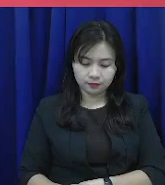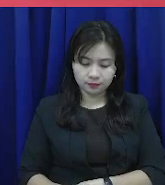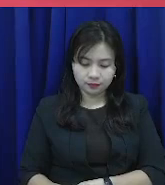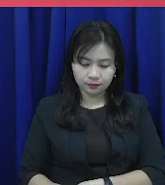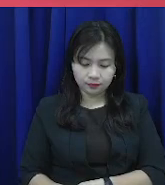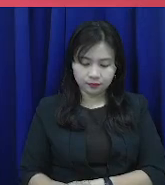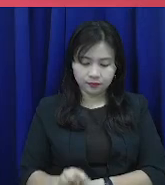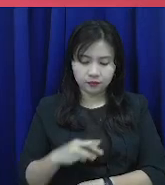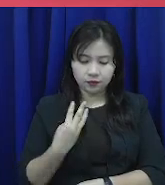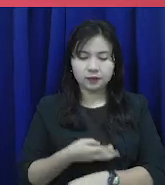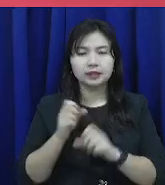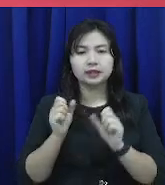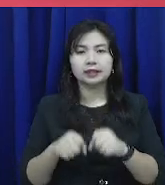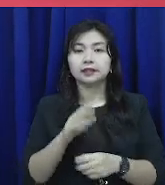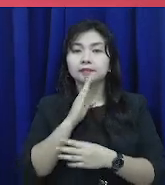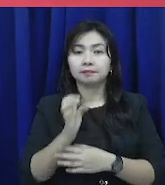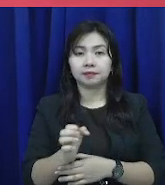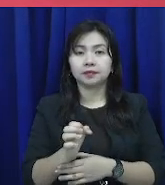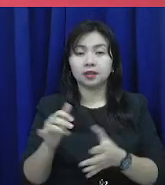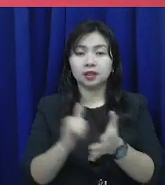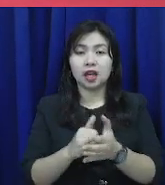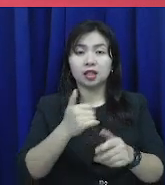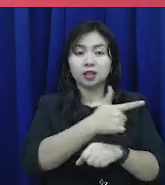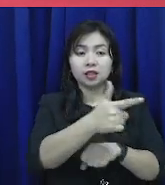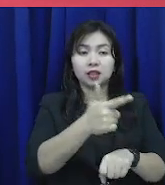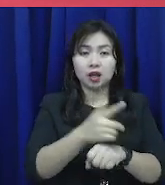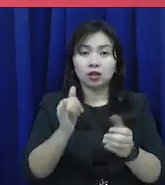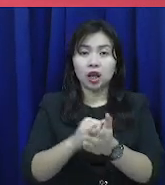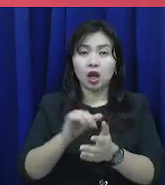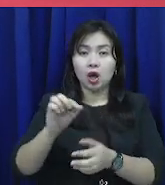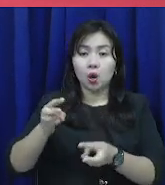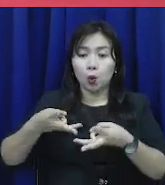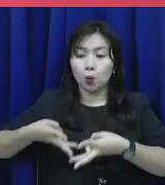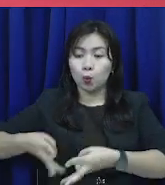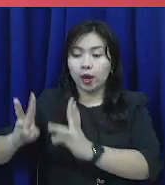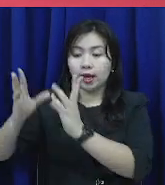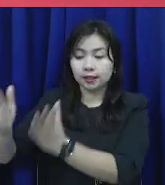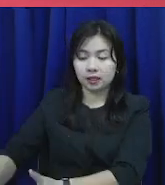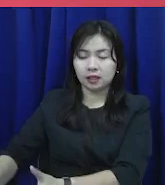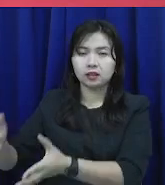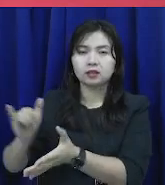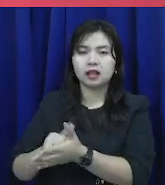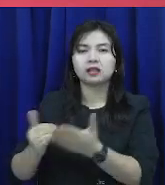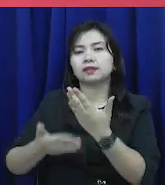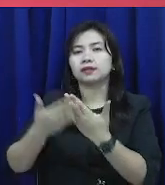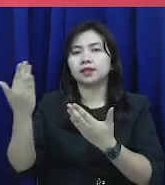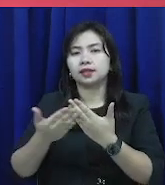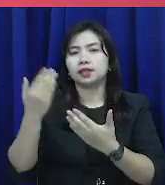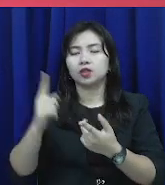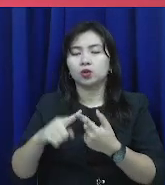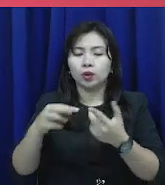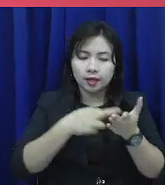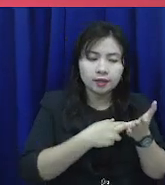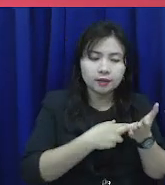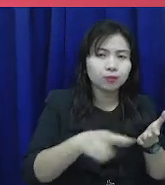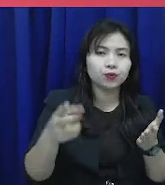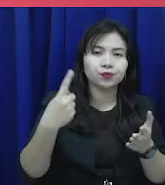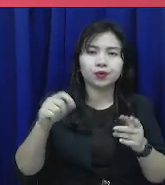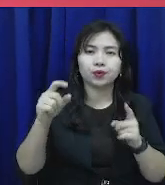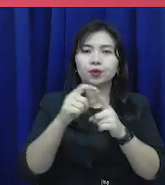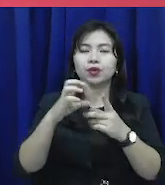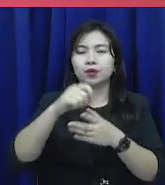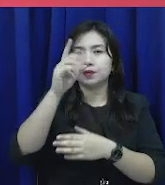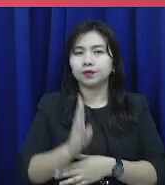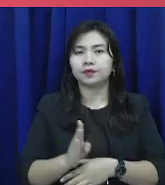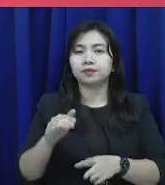ground like on the way side na kung saan yung salita ng Diyos ay madali lang tanggalin po sa atin ang mundo we could be the ground katulad